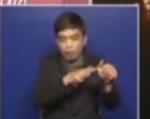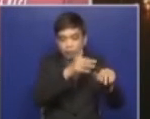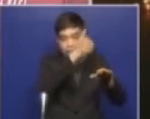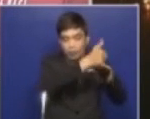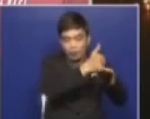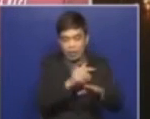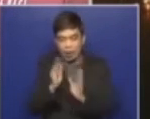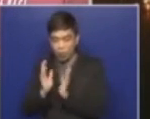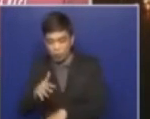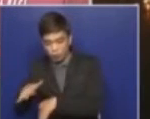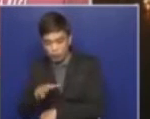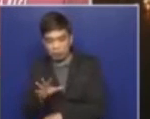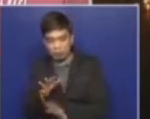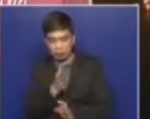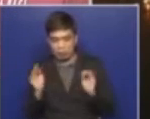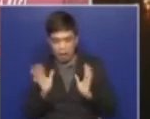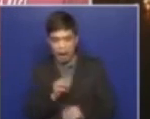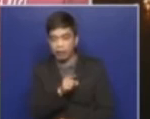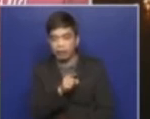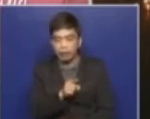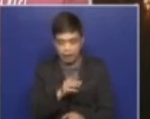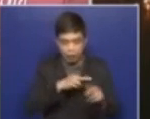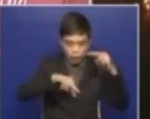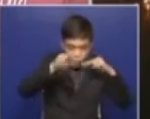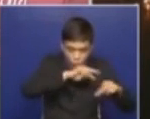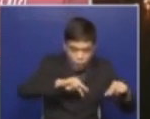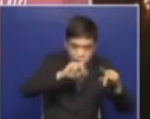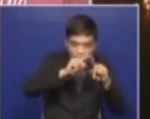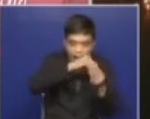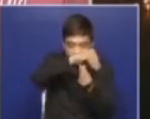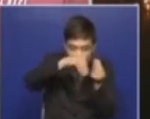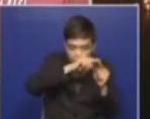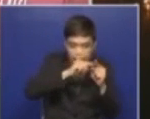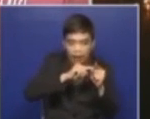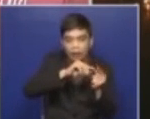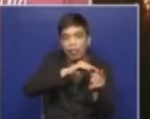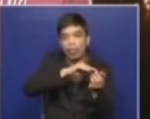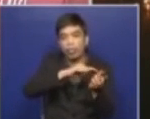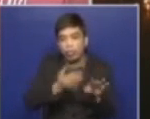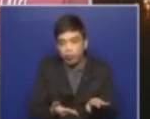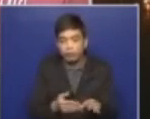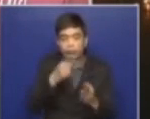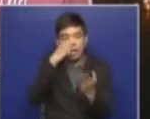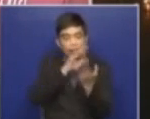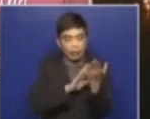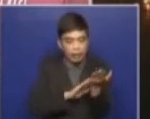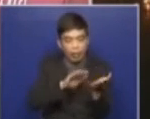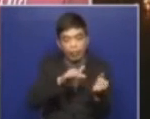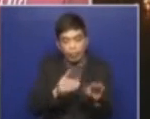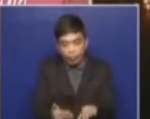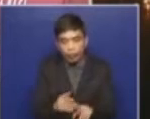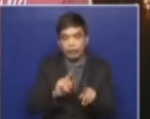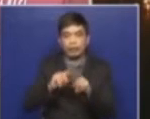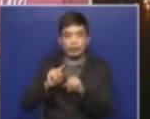ประชาชนไม่ได้เลือกแล้วก็ยังเข้ามาบริหารจนเศรษฐกิจของประเทศพังพินาศทำให้ประเทศสูญเสียรายได้มหาศาลจนอาจนำ